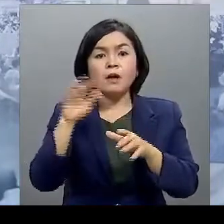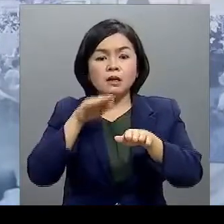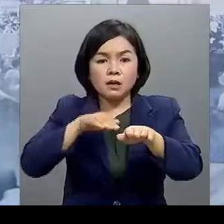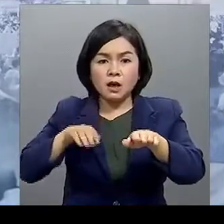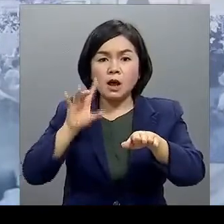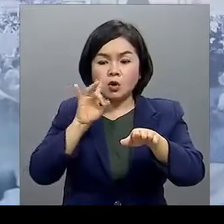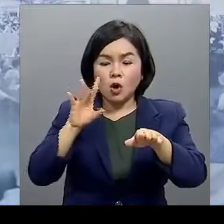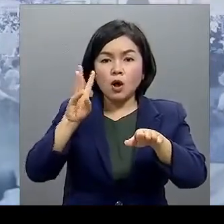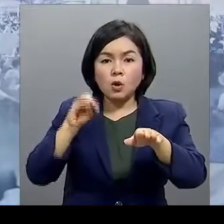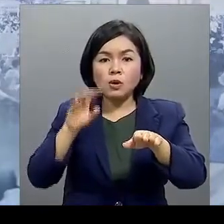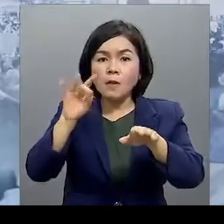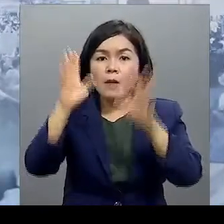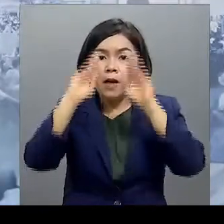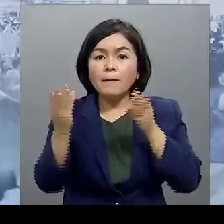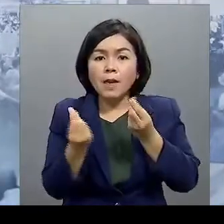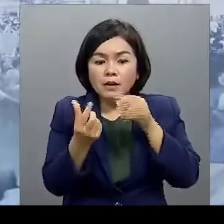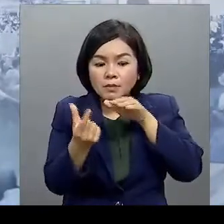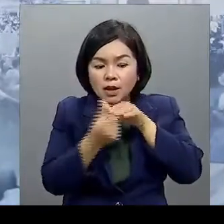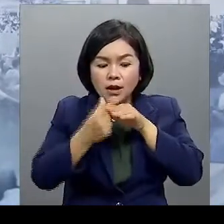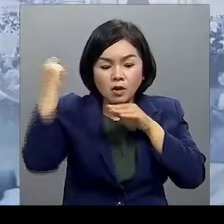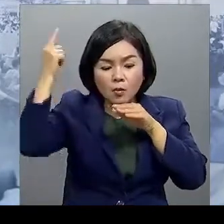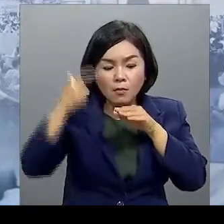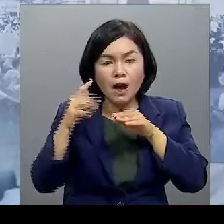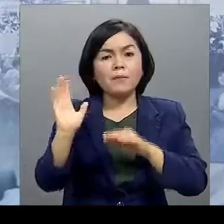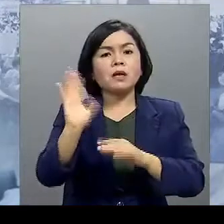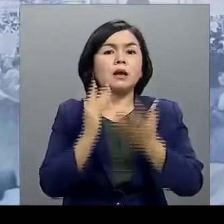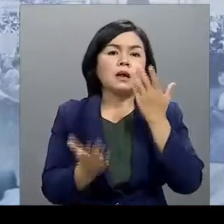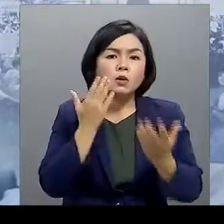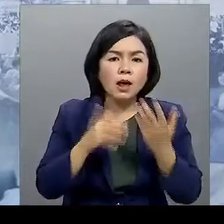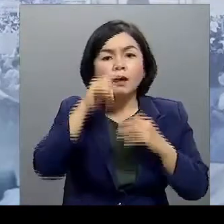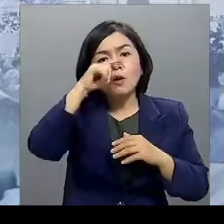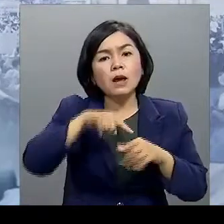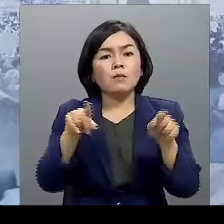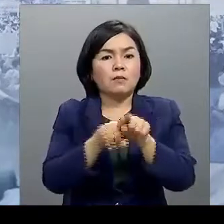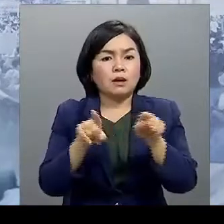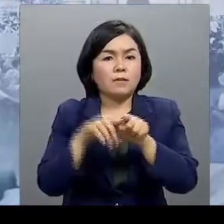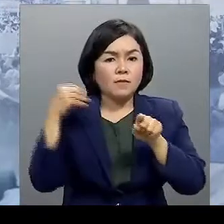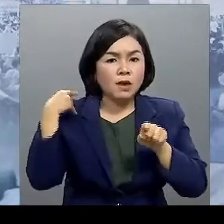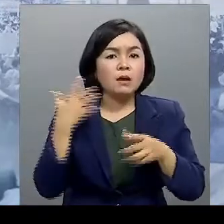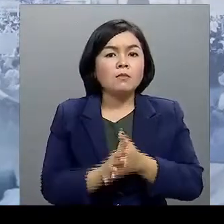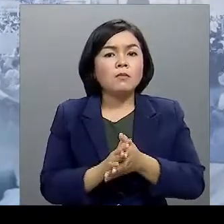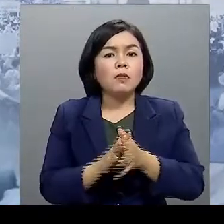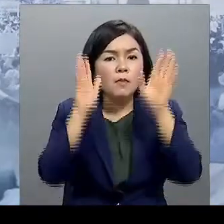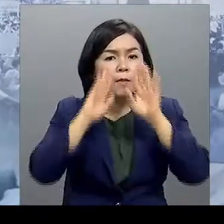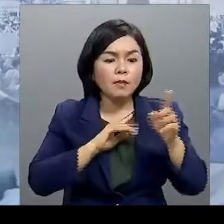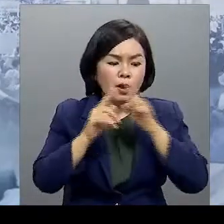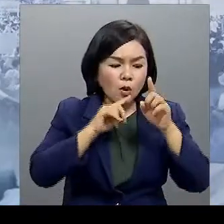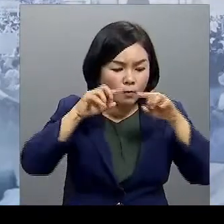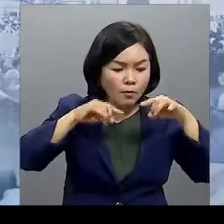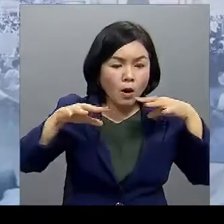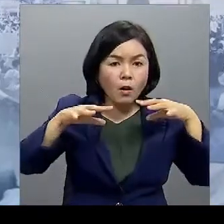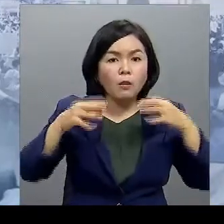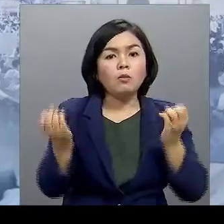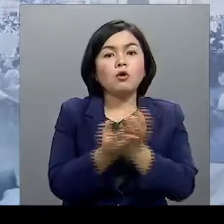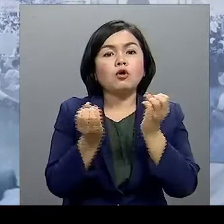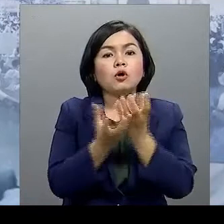เป็นรถทะเบียนสัญชาติเมียนมาร์แต่หมายถึงรถสัญชาติไทยด้วยซึ่งอาจเป็นการเข้าใจที่คลาดเคลื่อนจึงทำให้ส่งผลต่อการขนส่ง